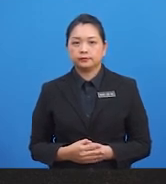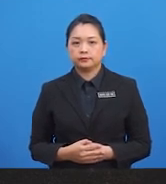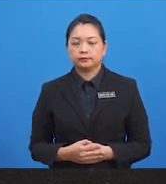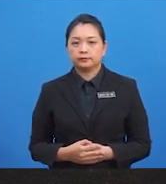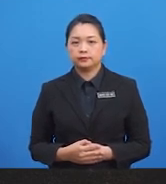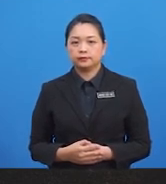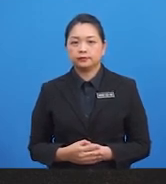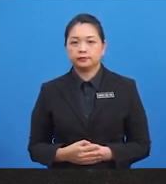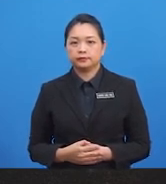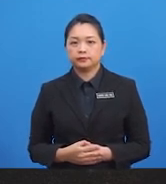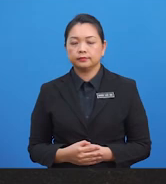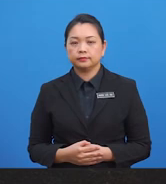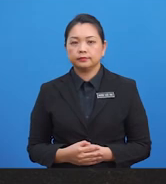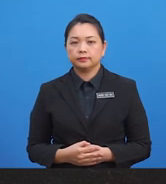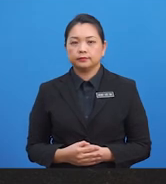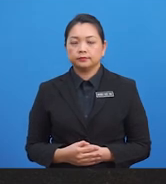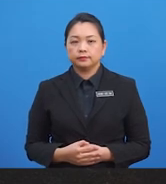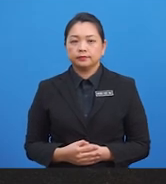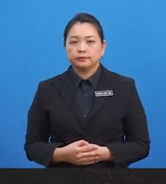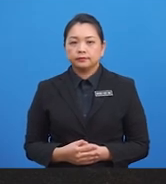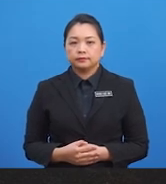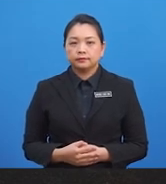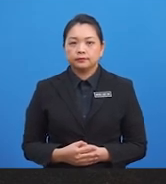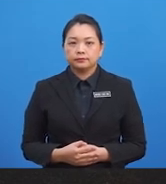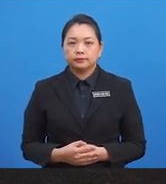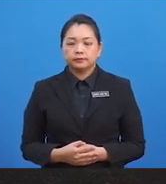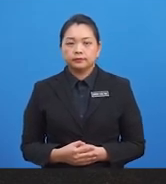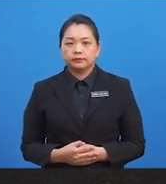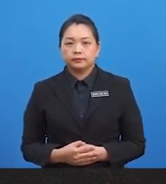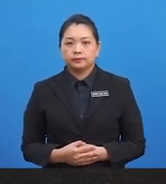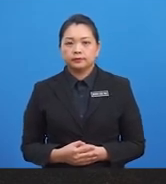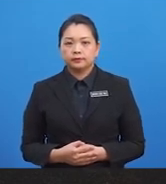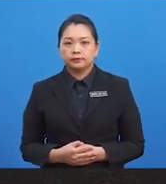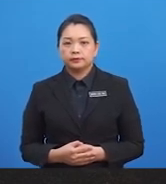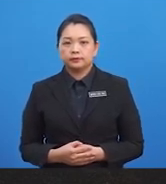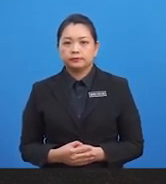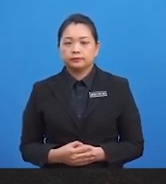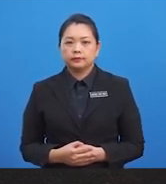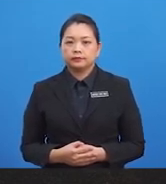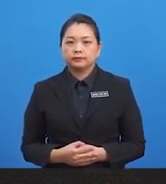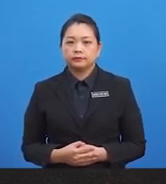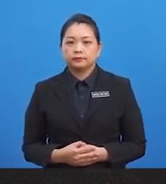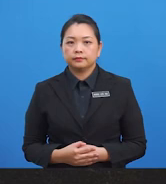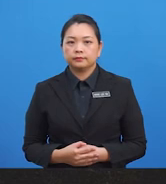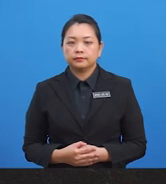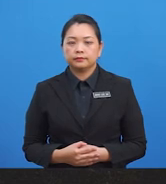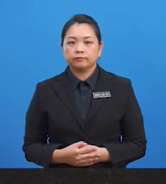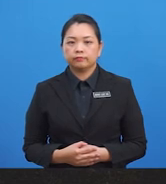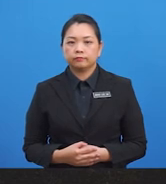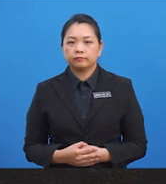2x kuasa 3 per 3 tolak 3x kuasa